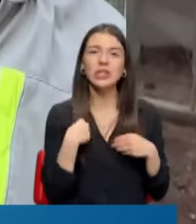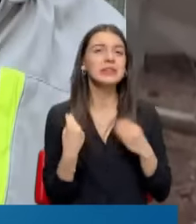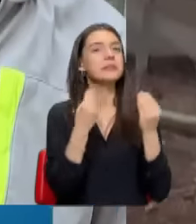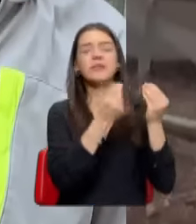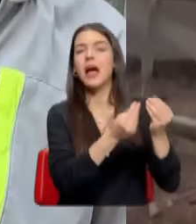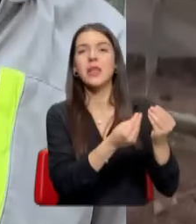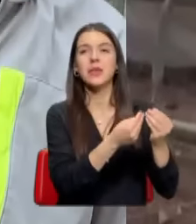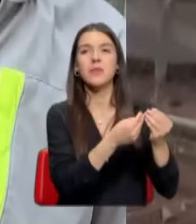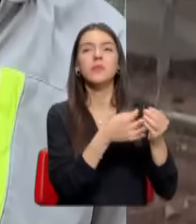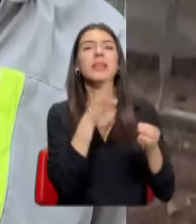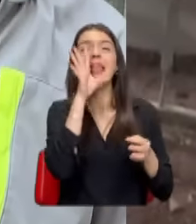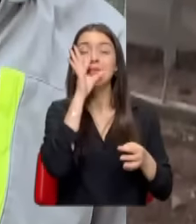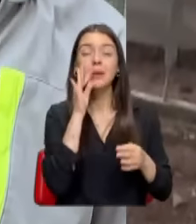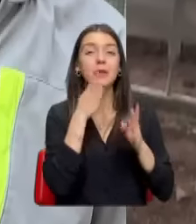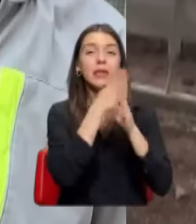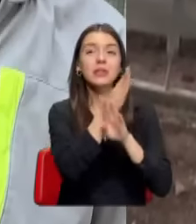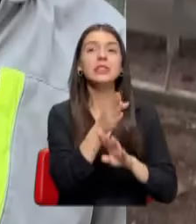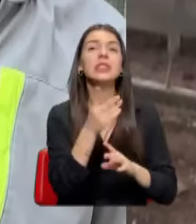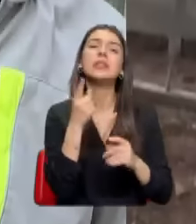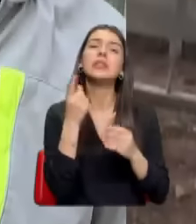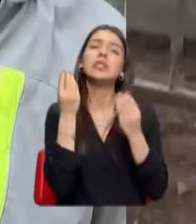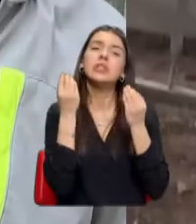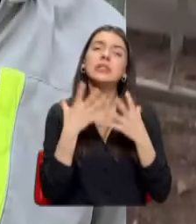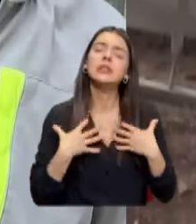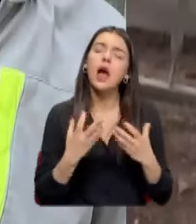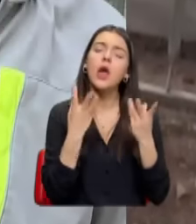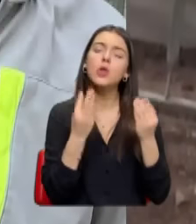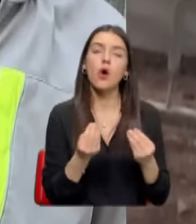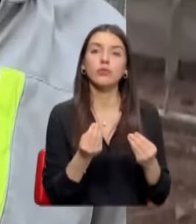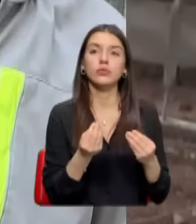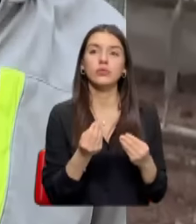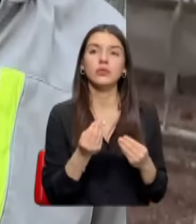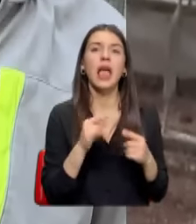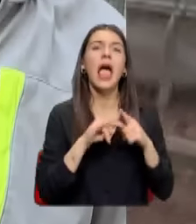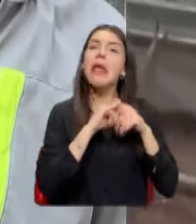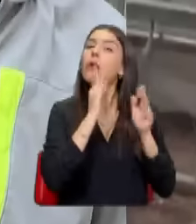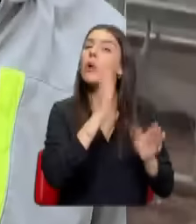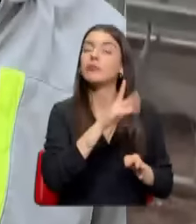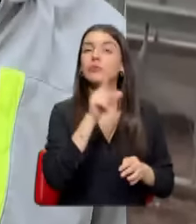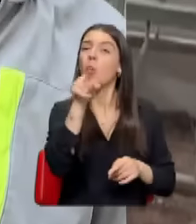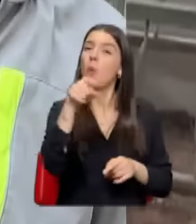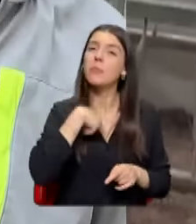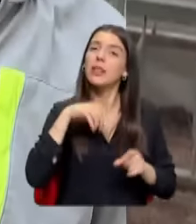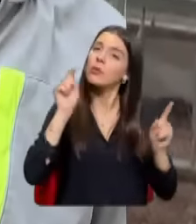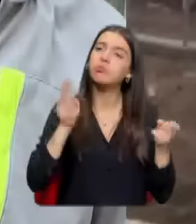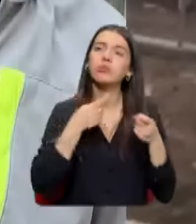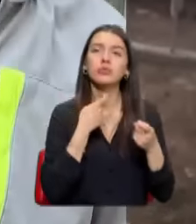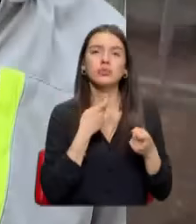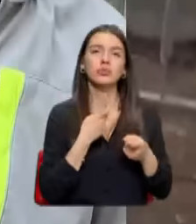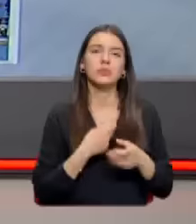bağışladık. Eğer kime gittiyse de şifa olsun. Kime gittiyse de inşallah bir gün beni bulur.